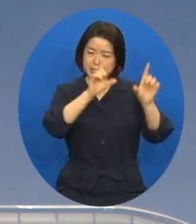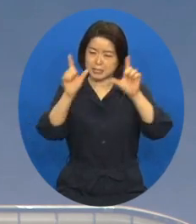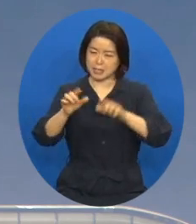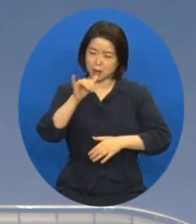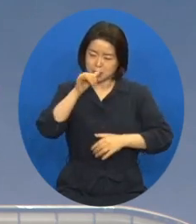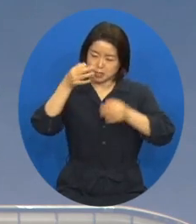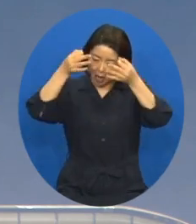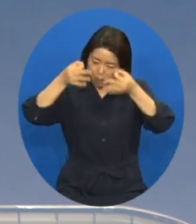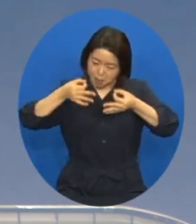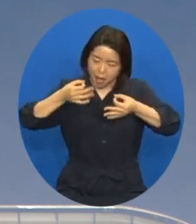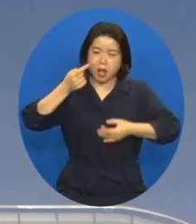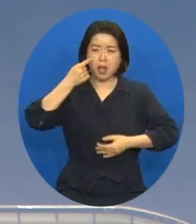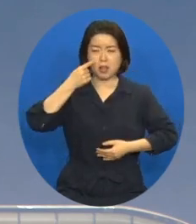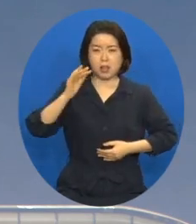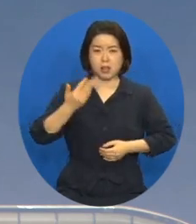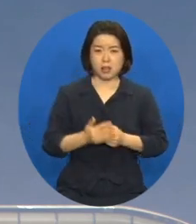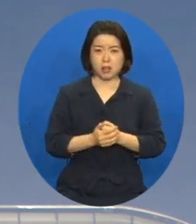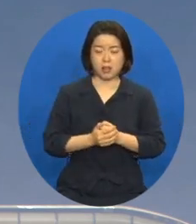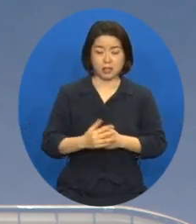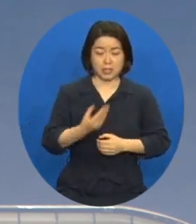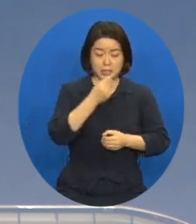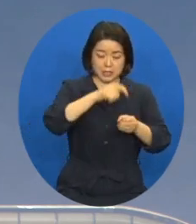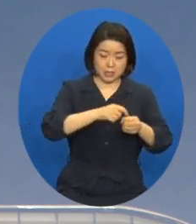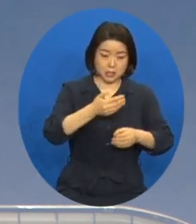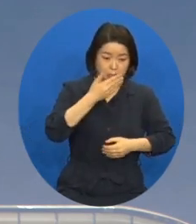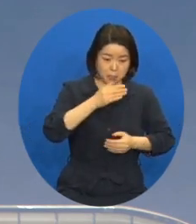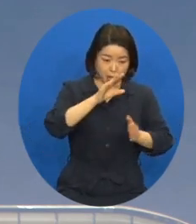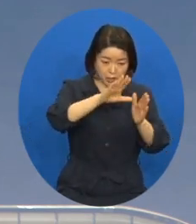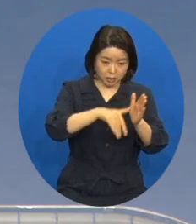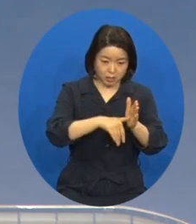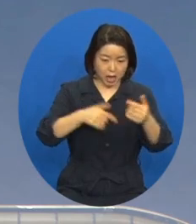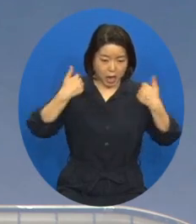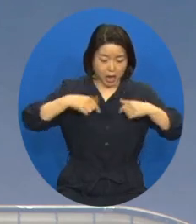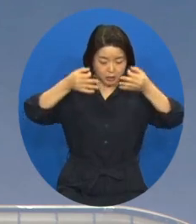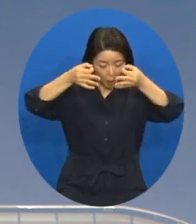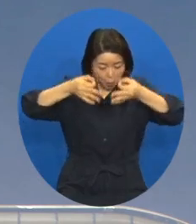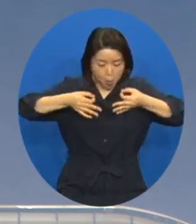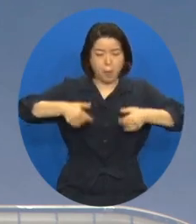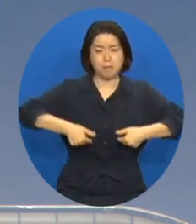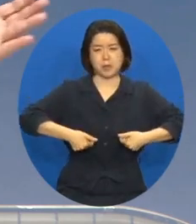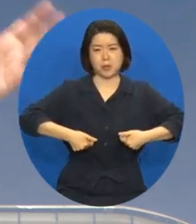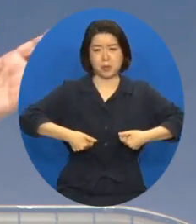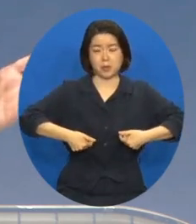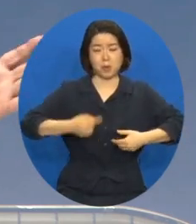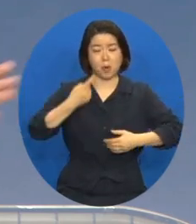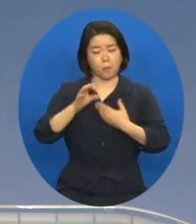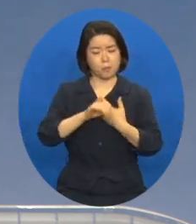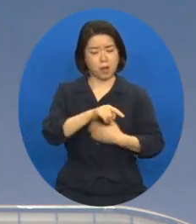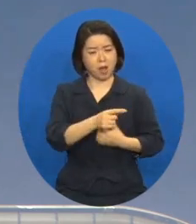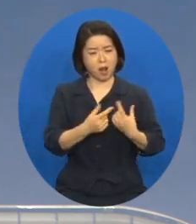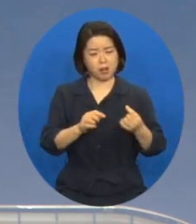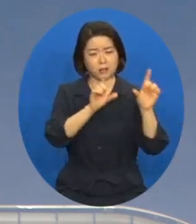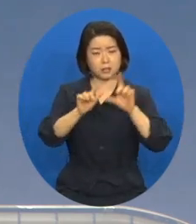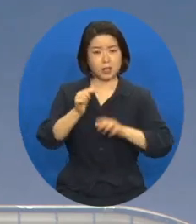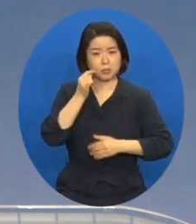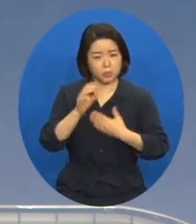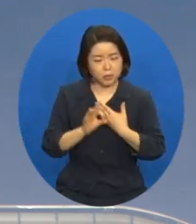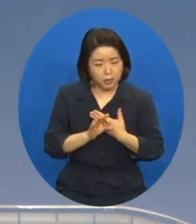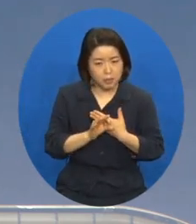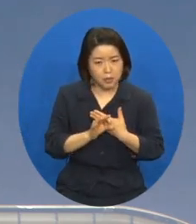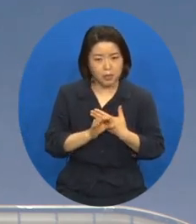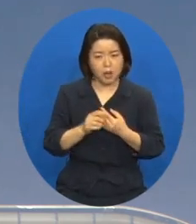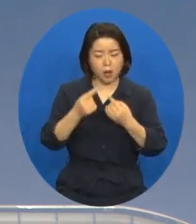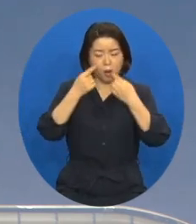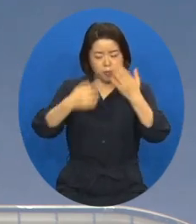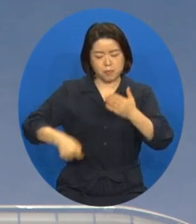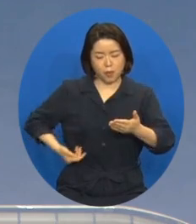살았나? 성찬 받을 때마다 그거 점검해야 하는 겁니다. 만약에 그렇게 살지 못했다면 분명히